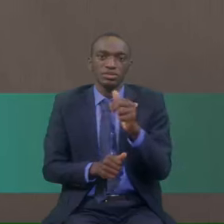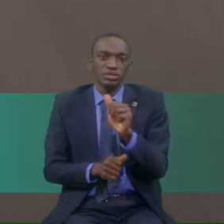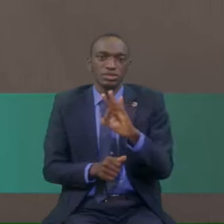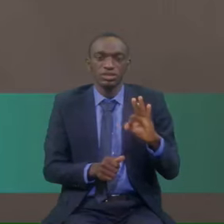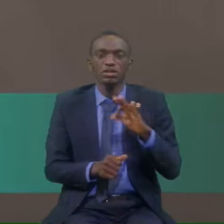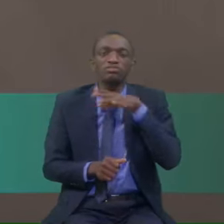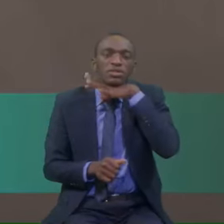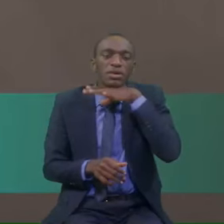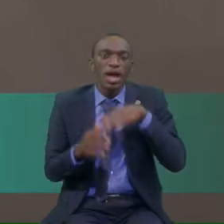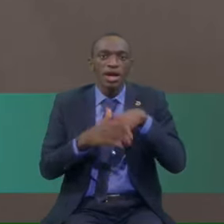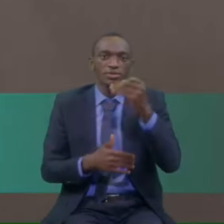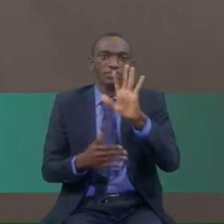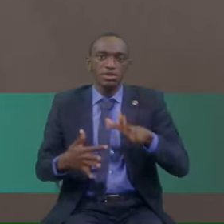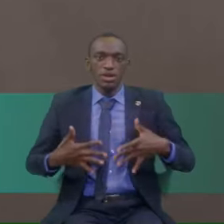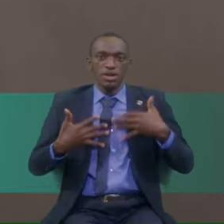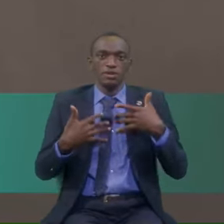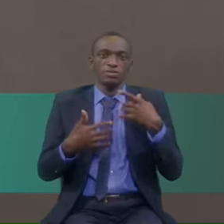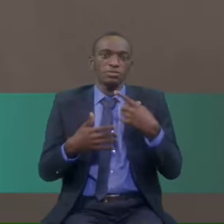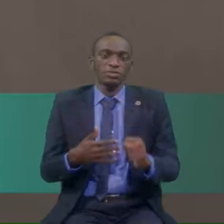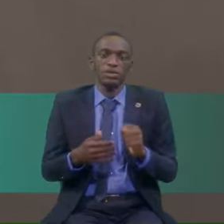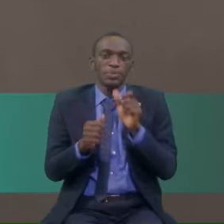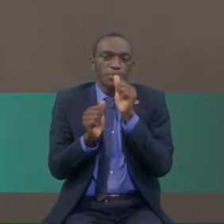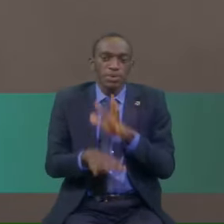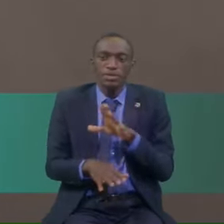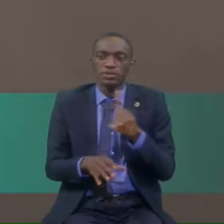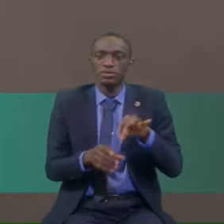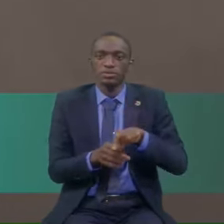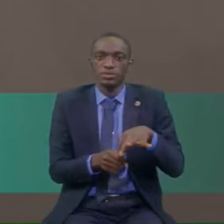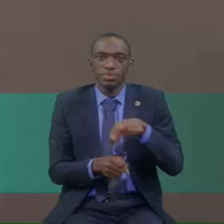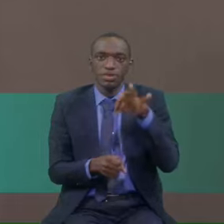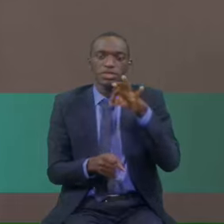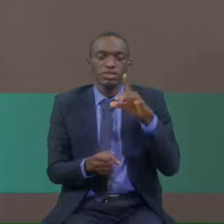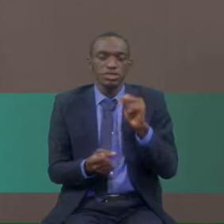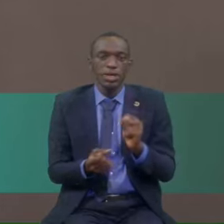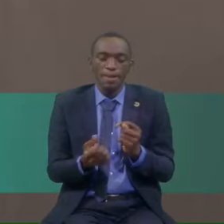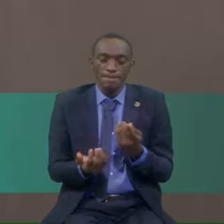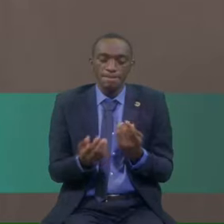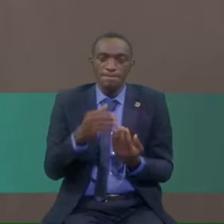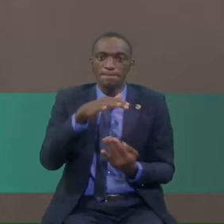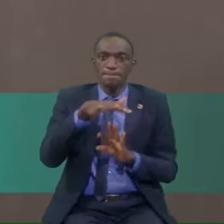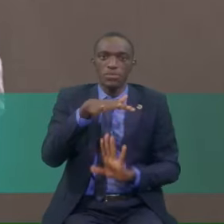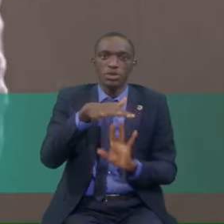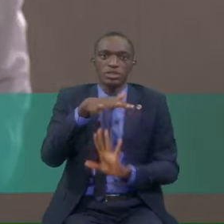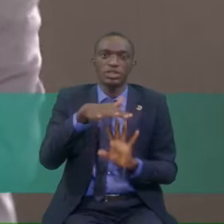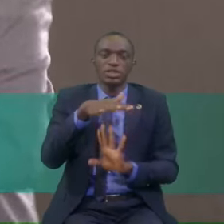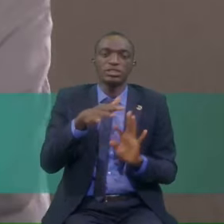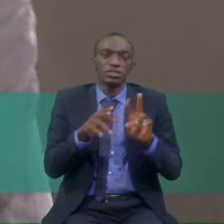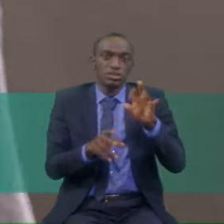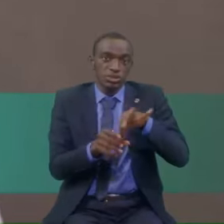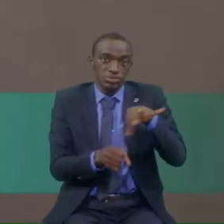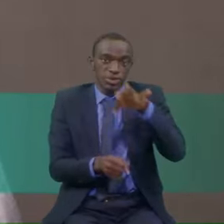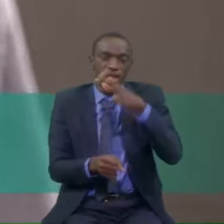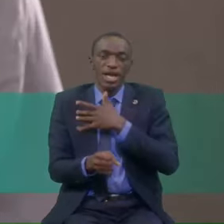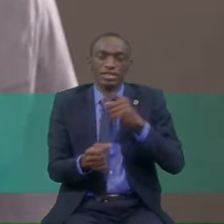fait de toi une bénédiction pour les autres, l'esprit qui bénit, l'esprit qui brûle, l'esprit qui